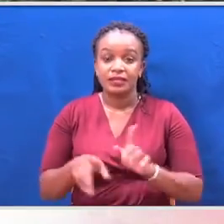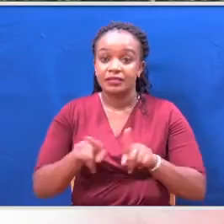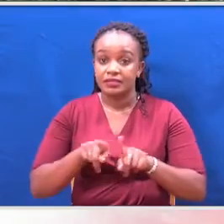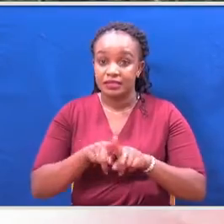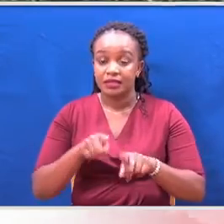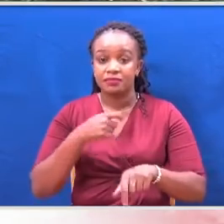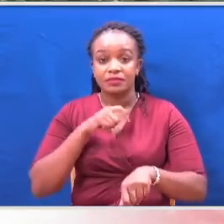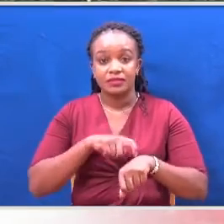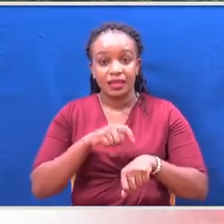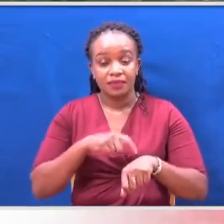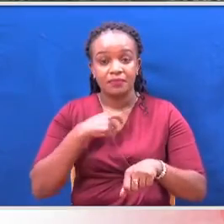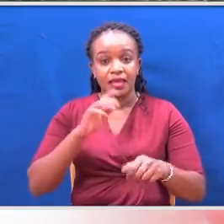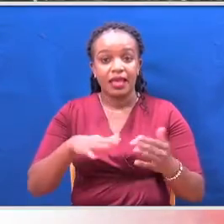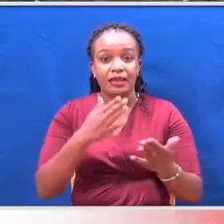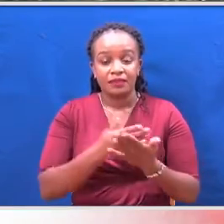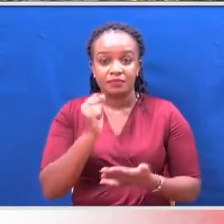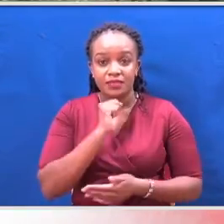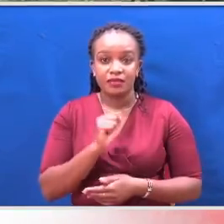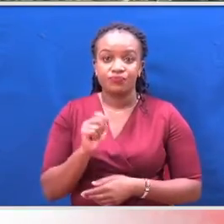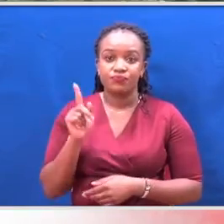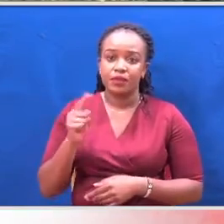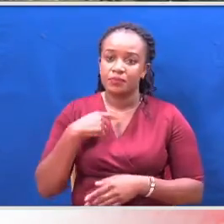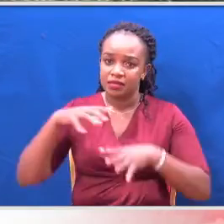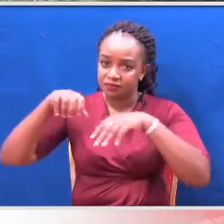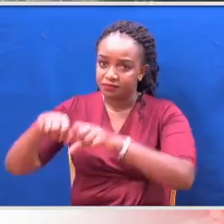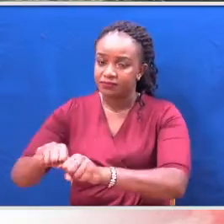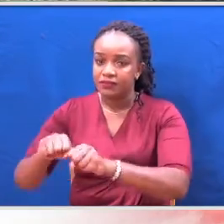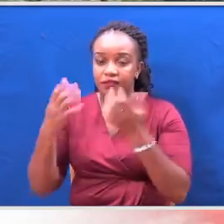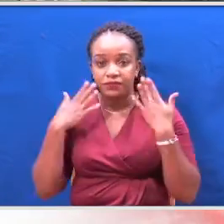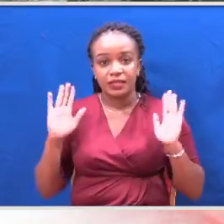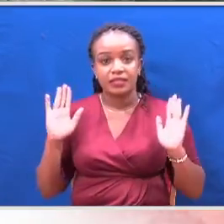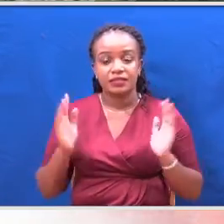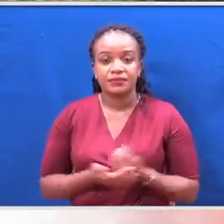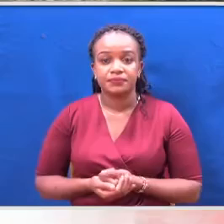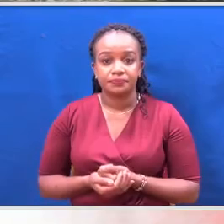Sasa mimi kufika hapa ndio mwenyewe mzee ni mwenyewe ndio huyu. Nikaja nikamkamata ndio huyu hapa.